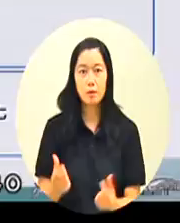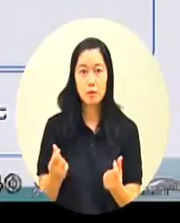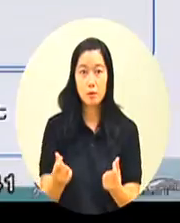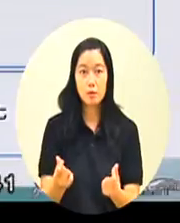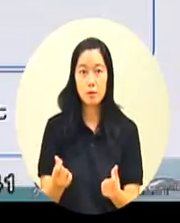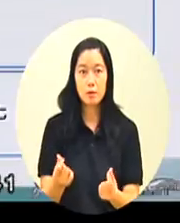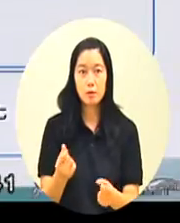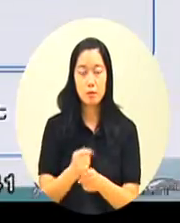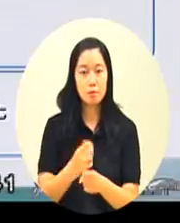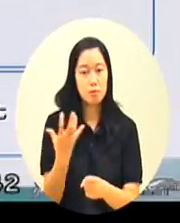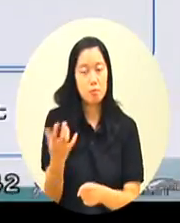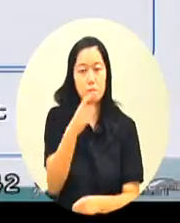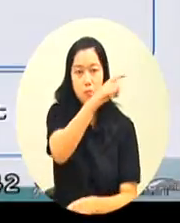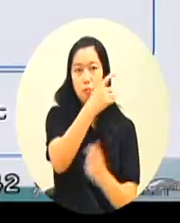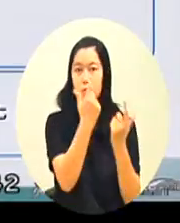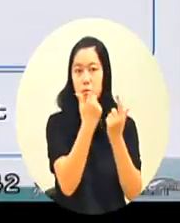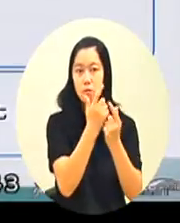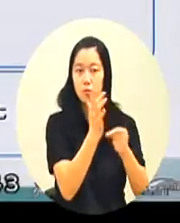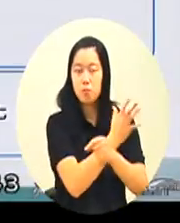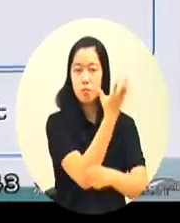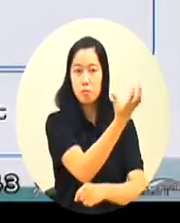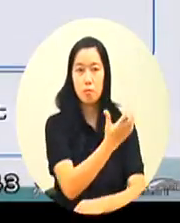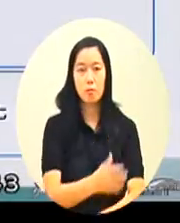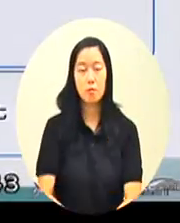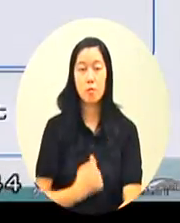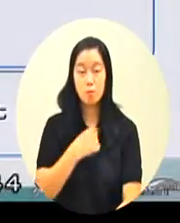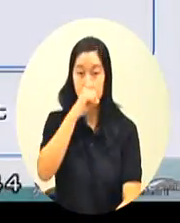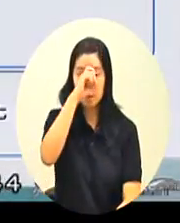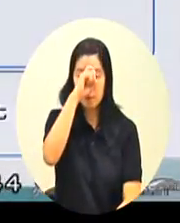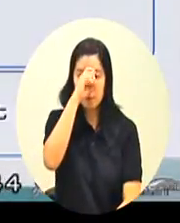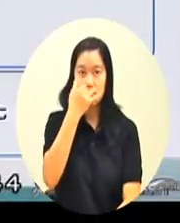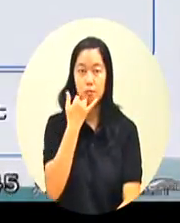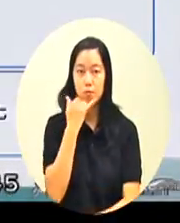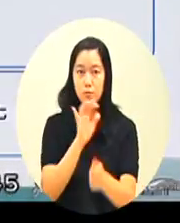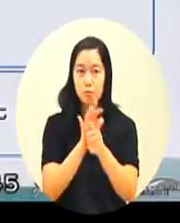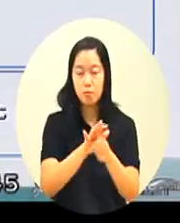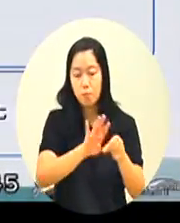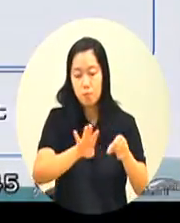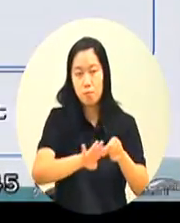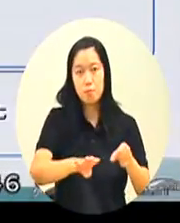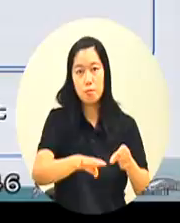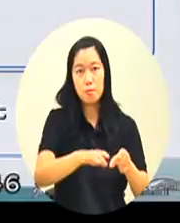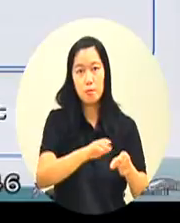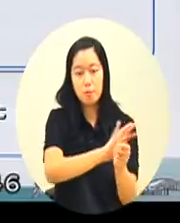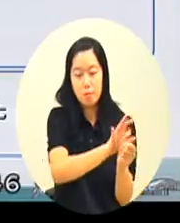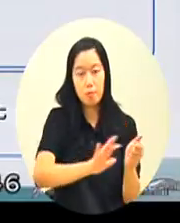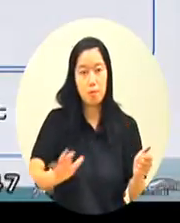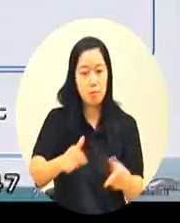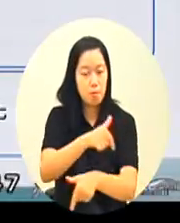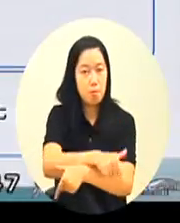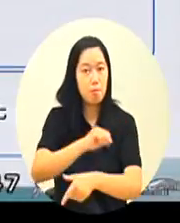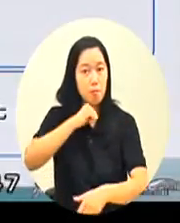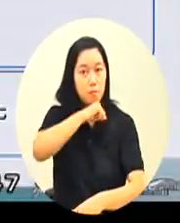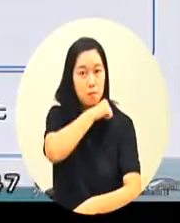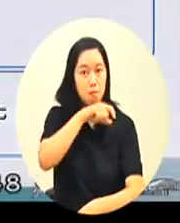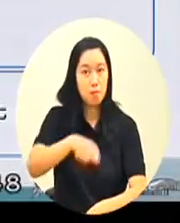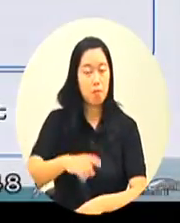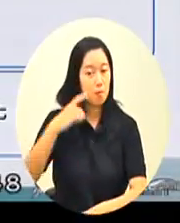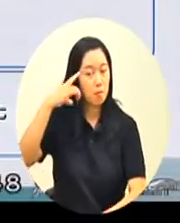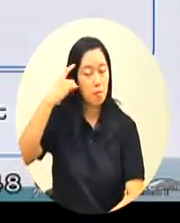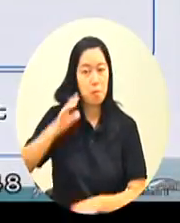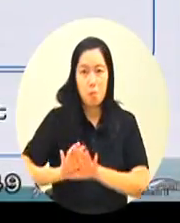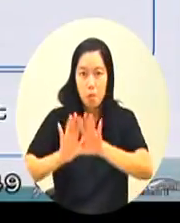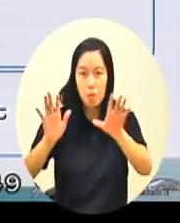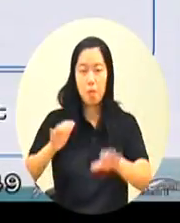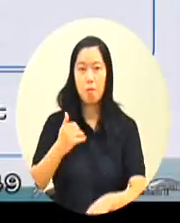司也大部分都在北部。那我们希望能够带动南台湾的一些创新发展，那我们会做